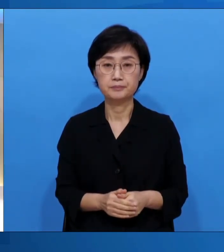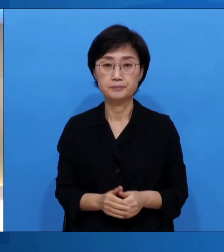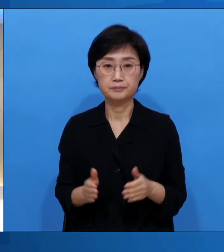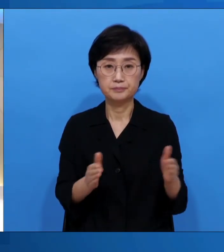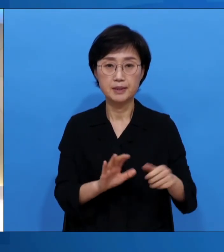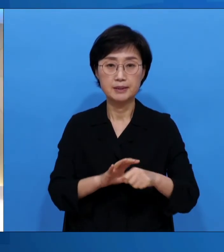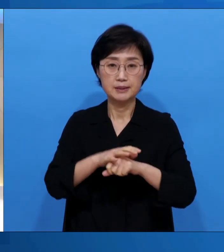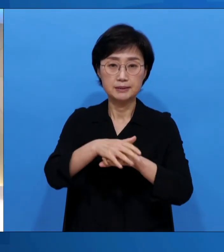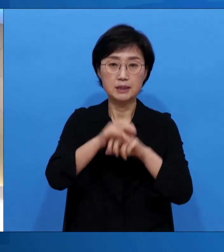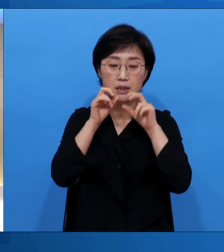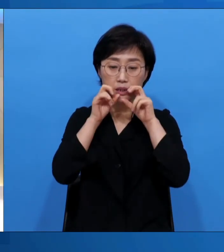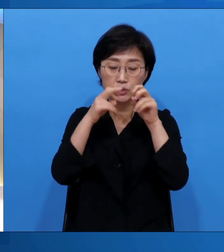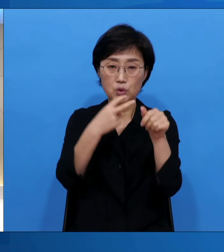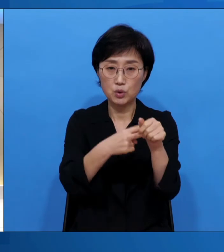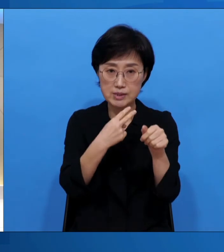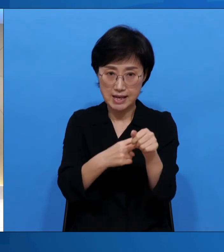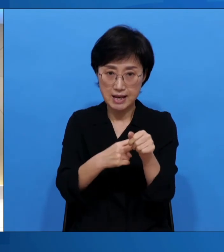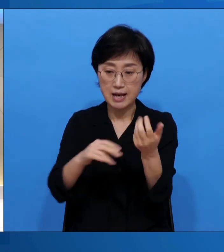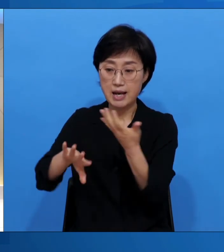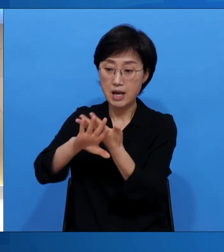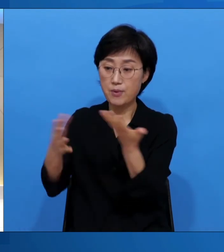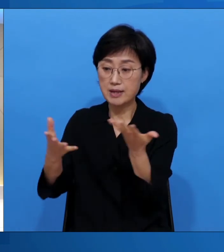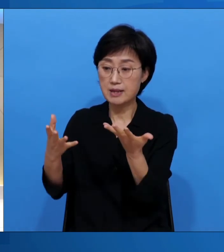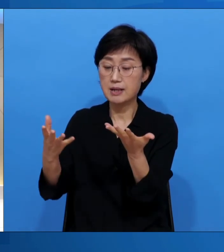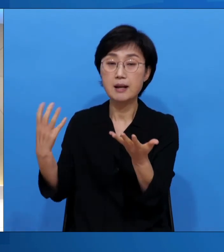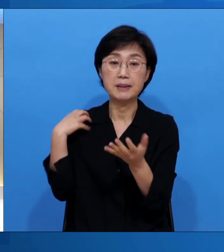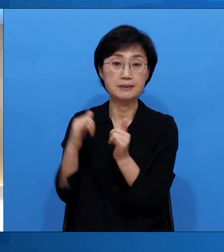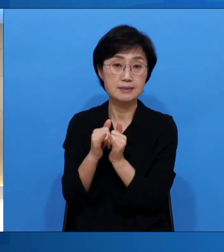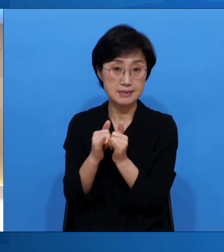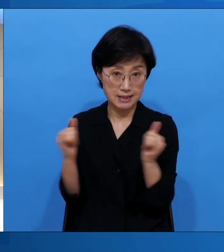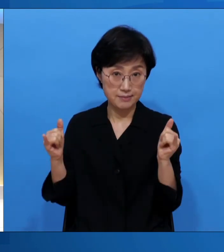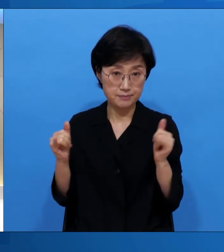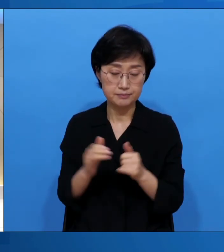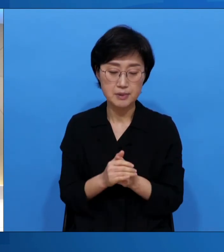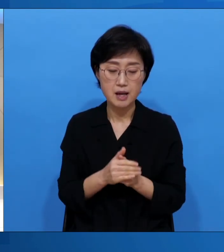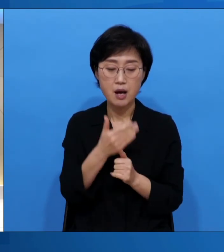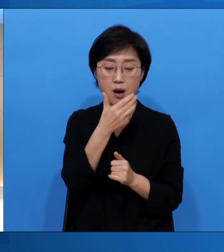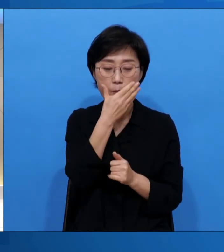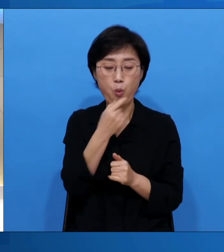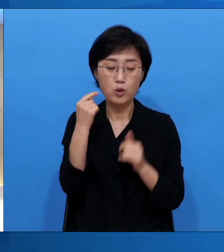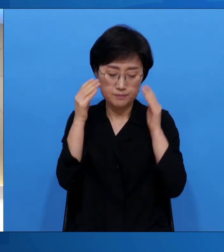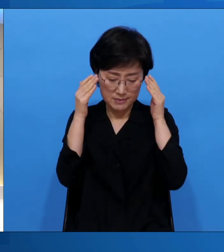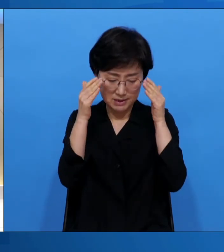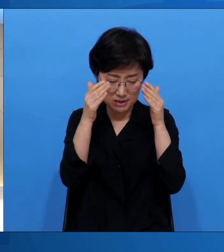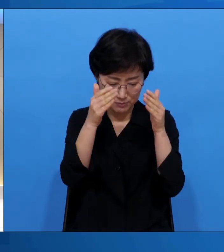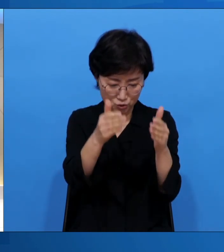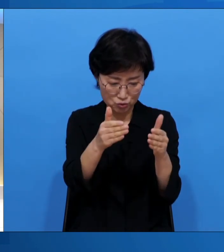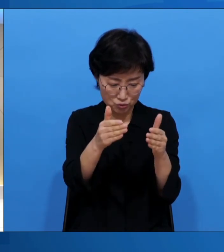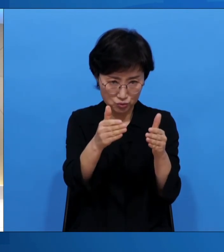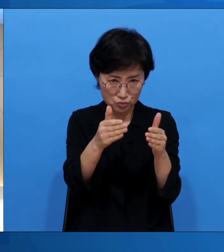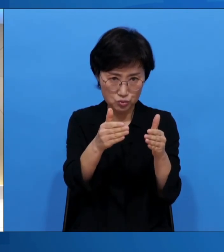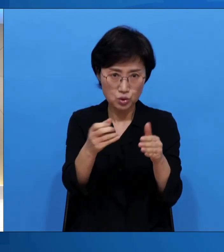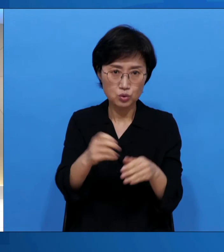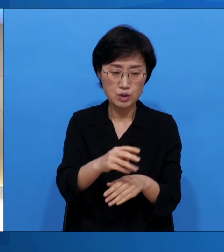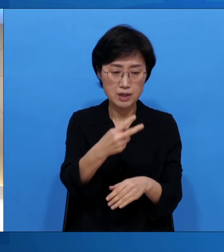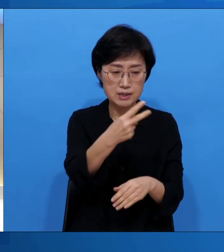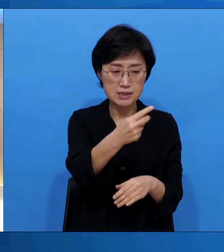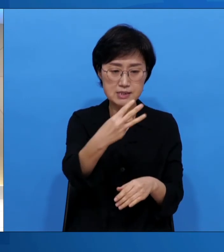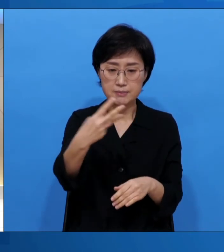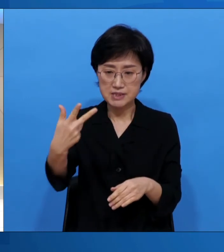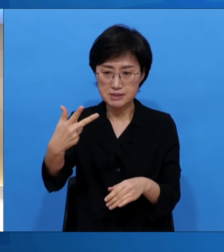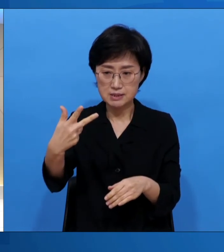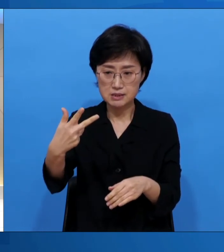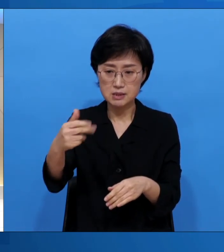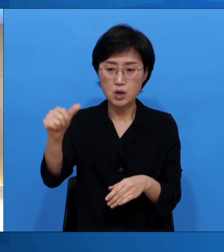전 세계 선교사와 해외 사명자들이 말씀에 집중하고 다락방 온 성도가 237 5천 종족의 언약을